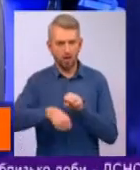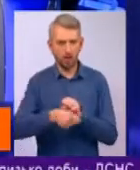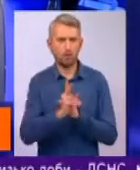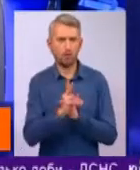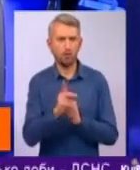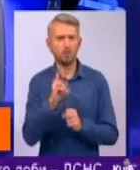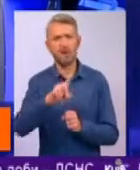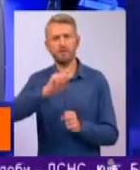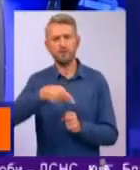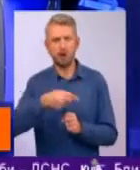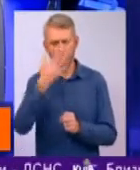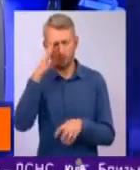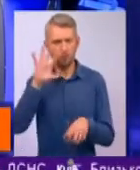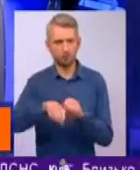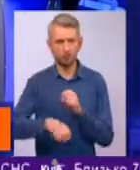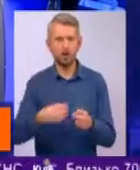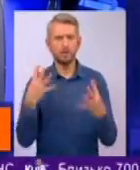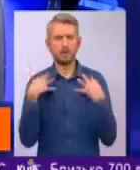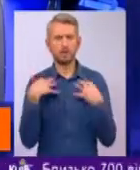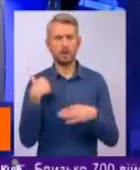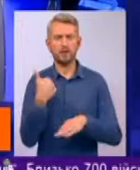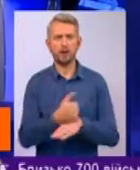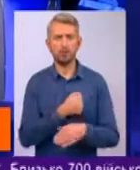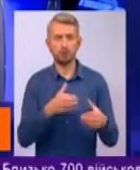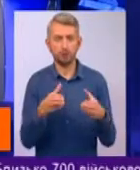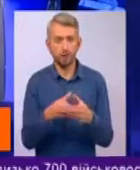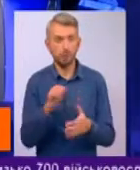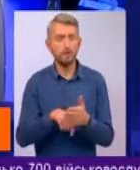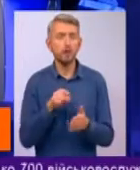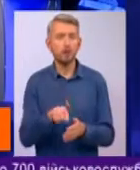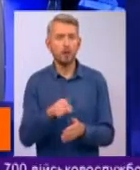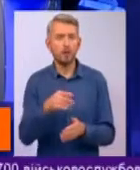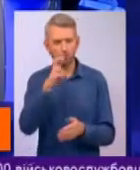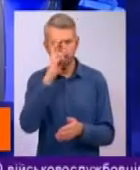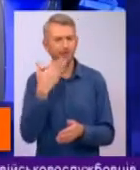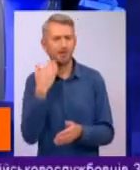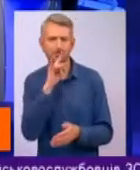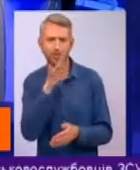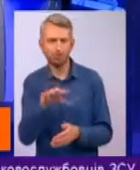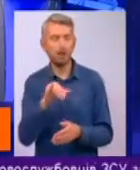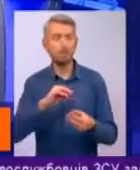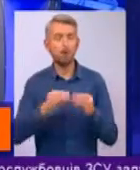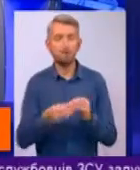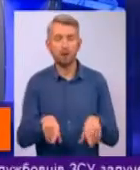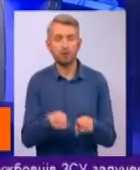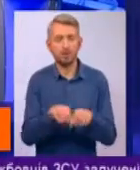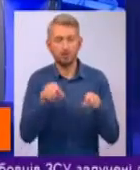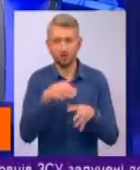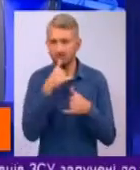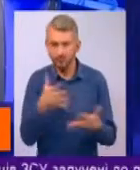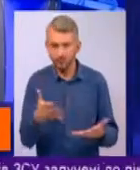там голову, значить, начальника генерального штабу, від цього не полегшує державі. І проблеми в такий спосіб не вирішаться.